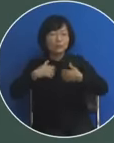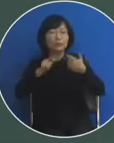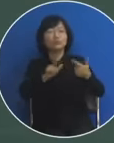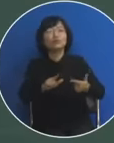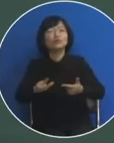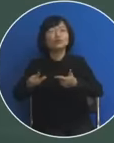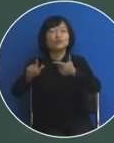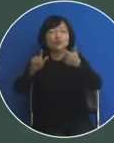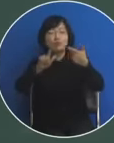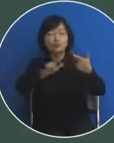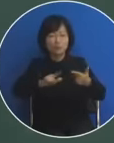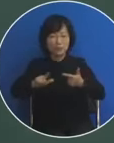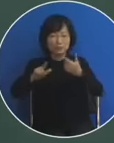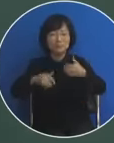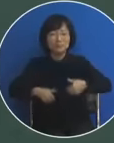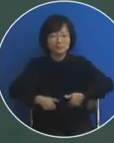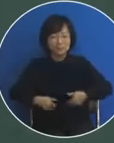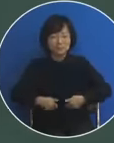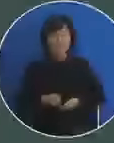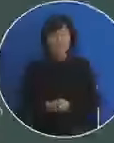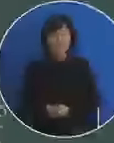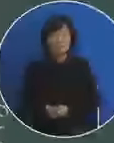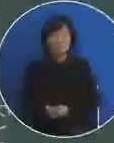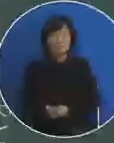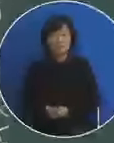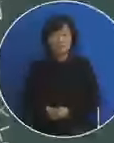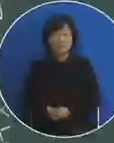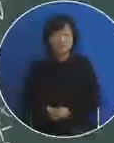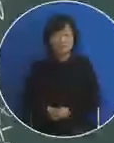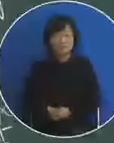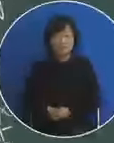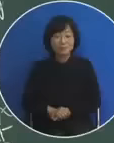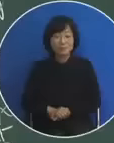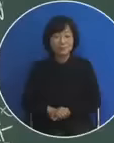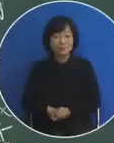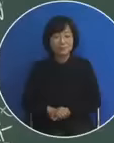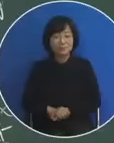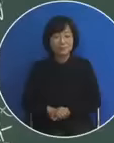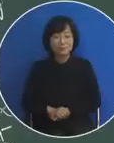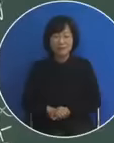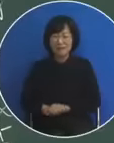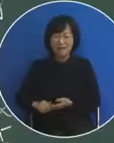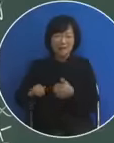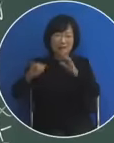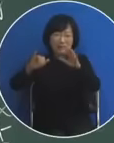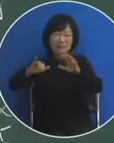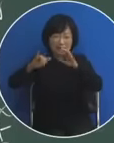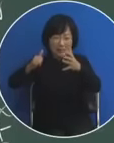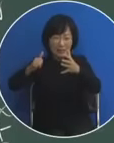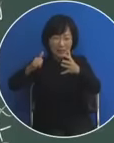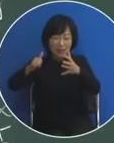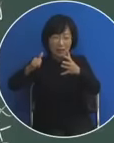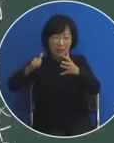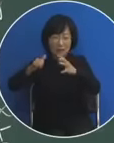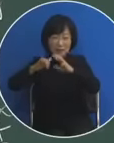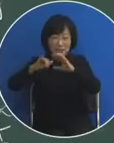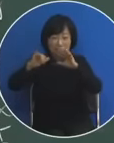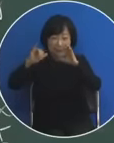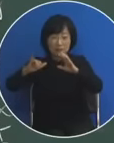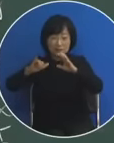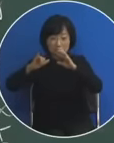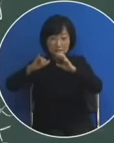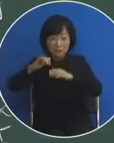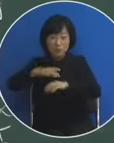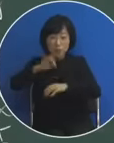시작부터. But from the very start. 아예 세상적이면 잘 안 되는 거죠. If you're completely worldly, then it's 그렇잖아요. not going to happen. Isn't that 아, so?